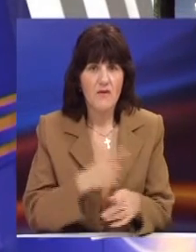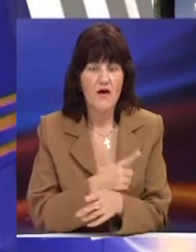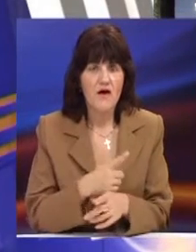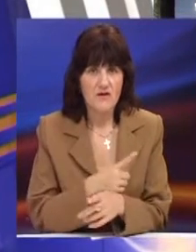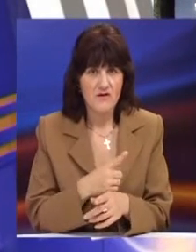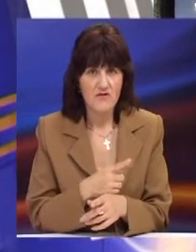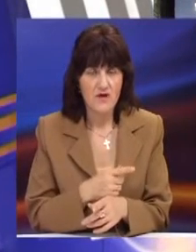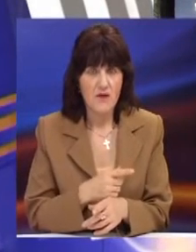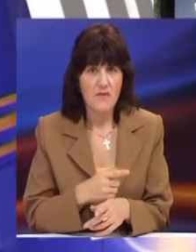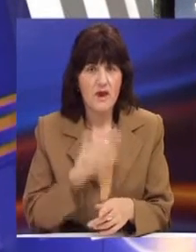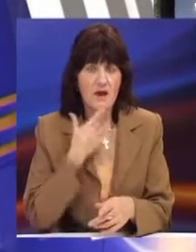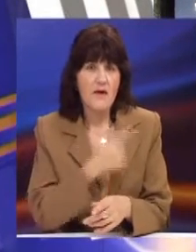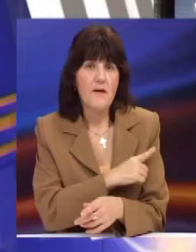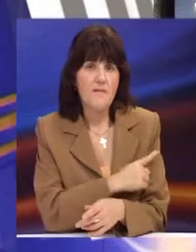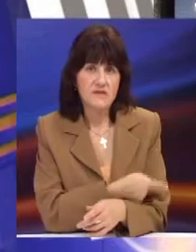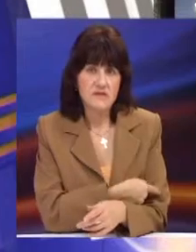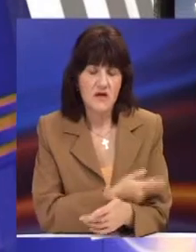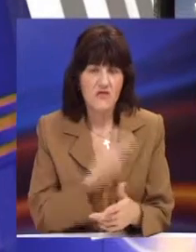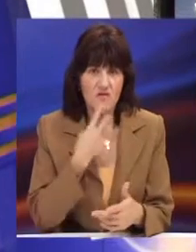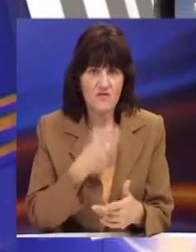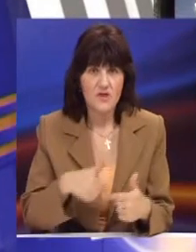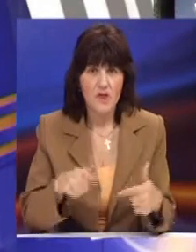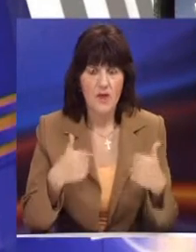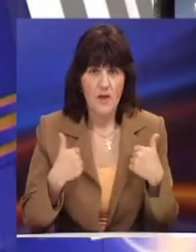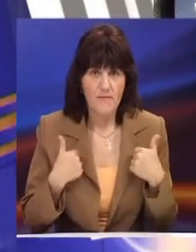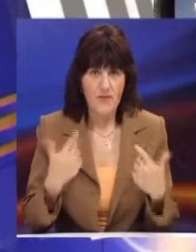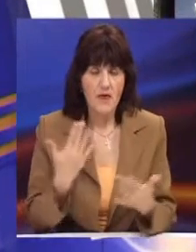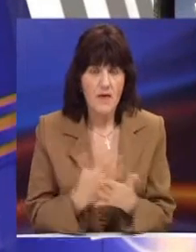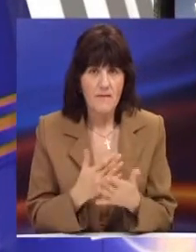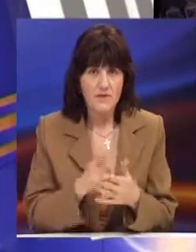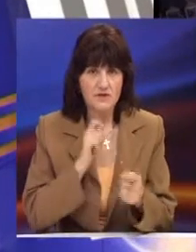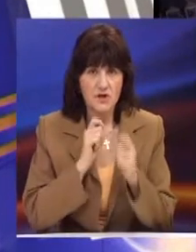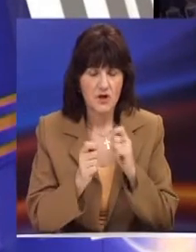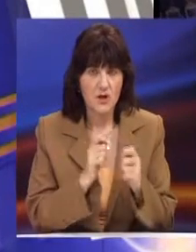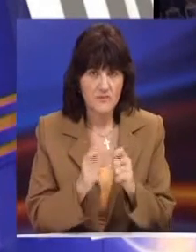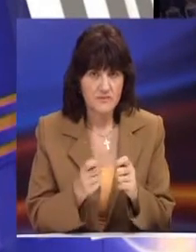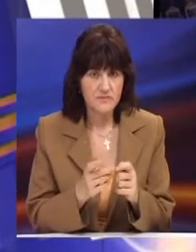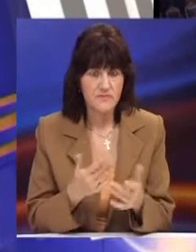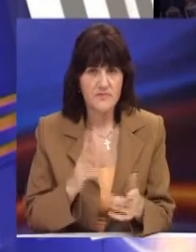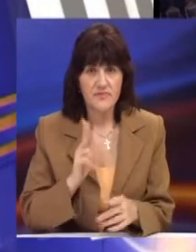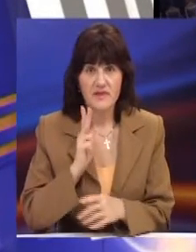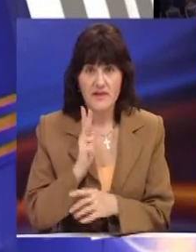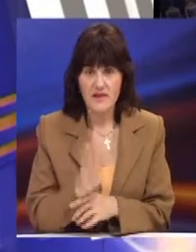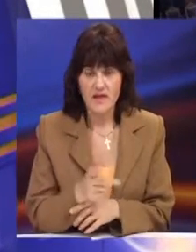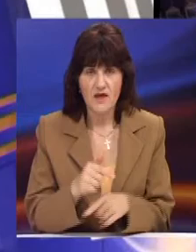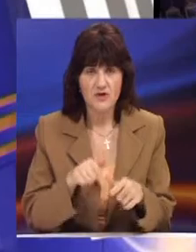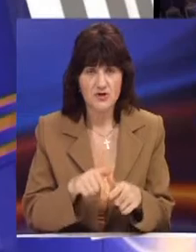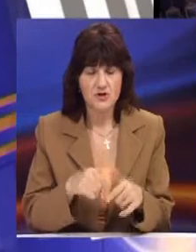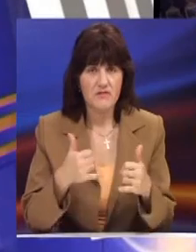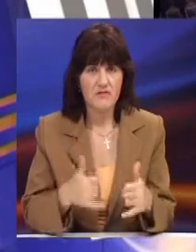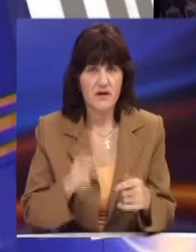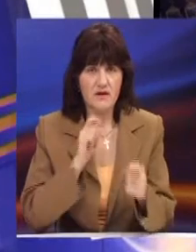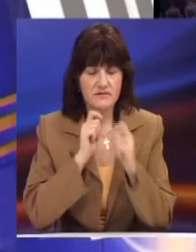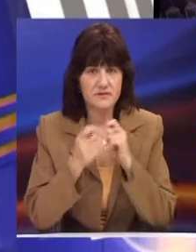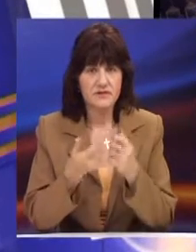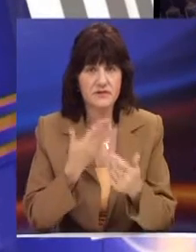ni vremena, a boga mi ni kapaciteta, i na kraju kraja mi ćemo biti konstruktivna opozicija. Treća činjenica koja proističe iz odluka